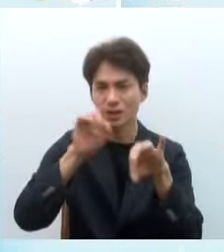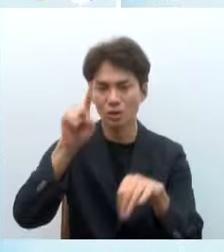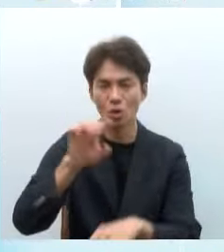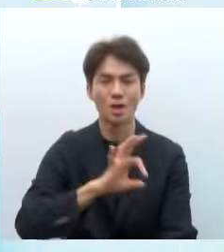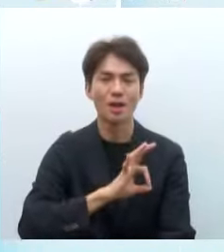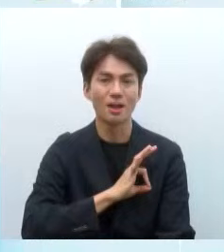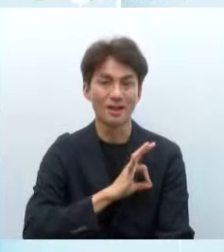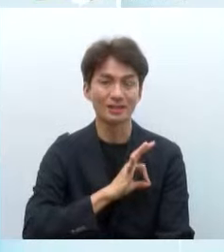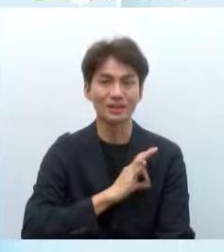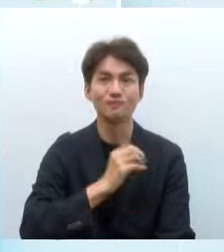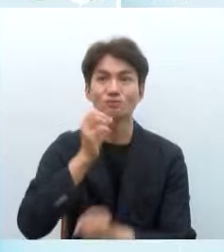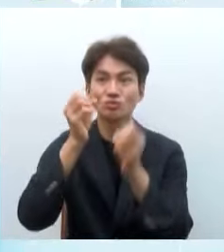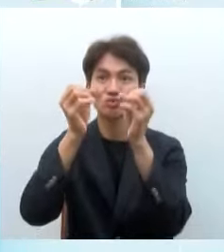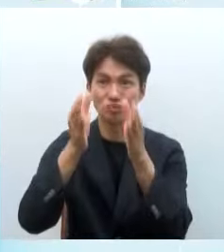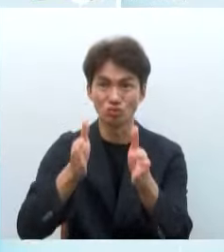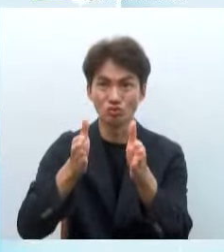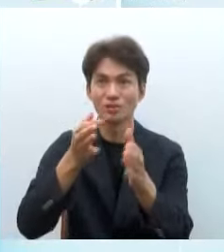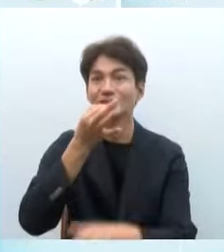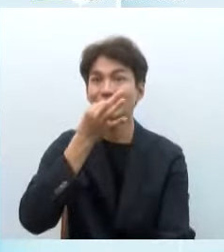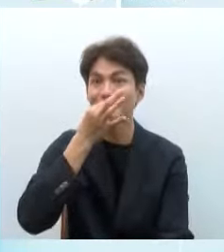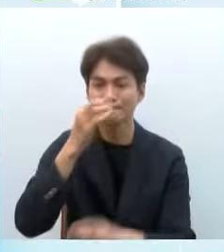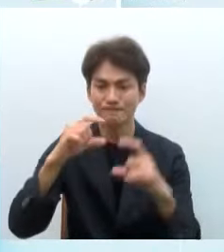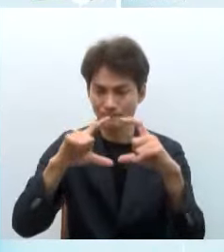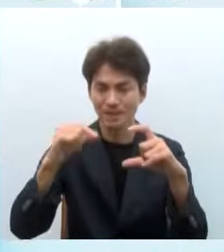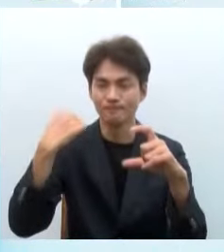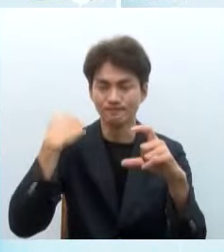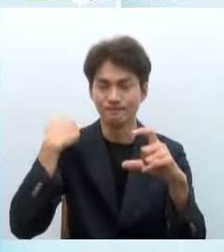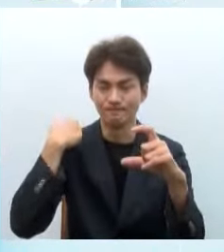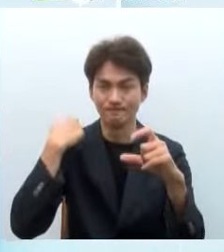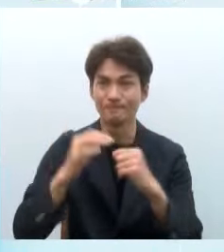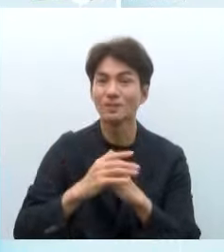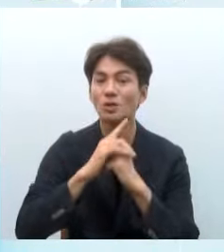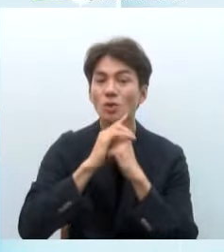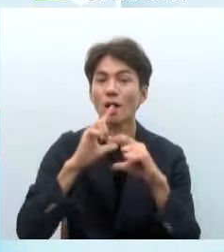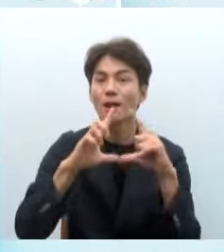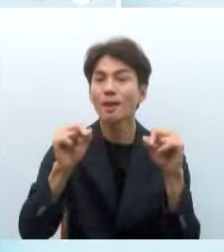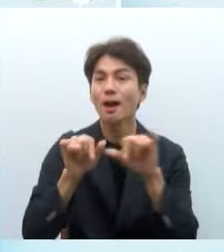เป็นตัวตั้งซึ่งก็จะเป็นประโยชน์ส่วนเรื่องการย้าย